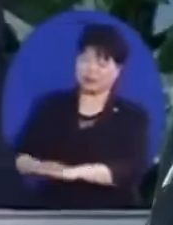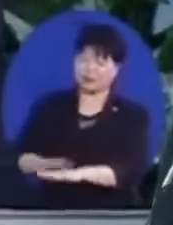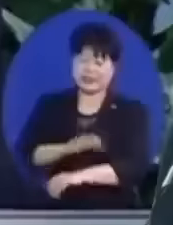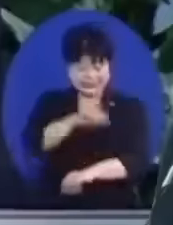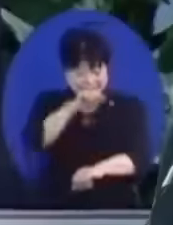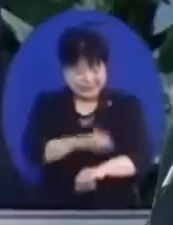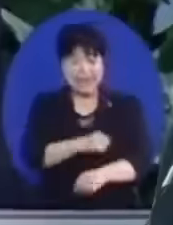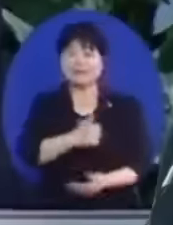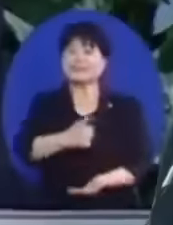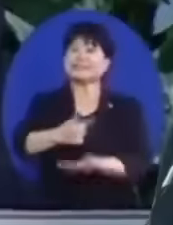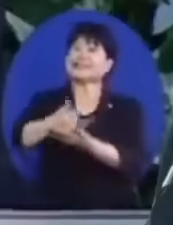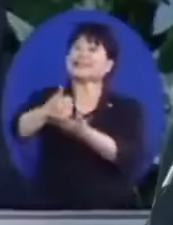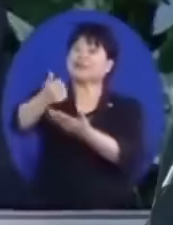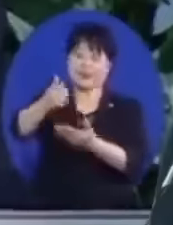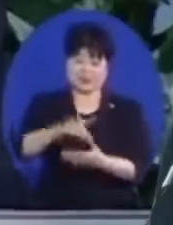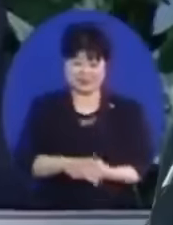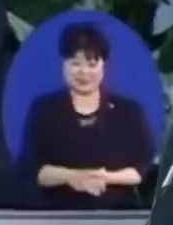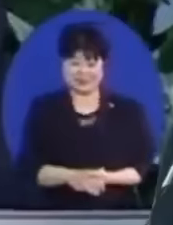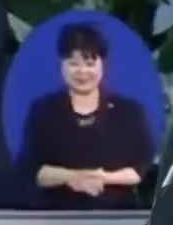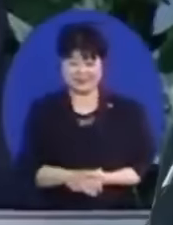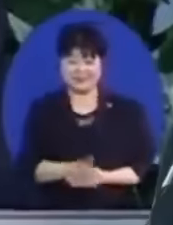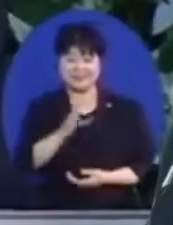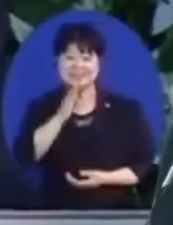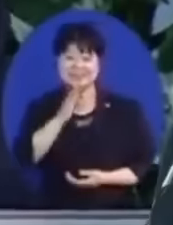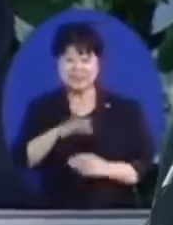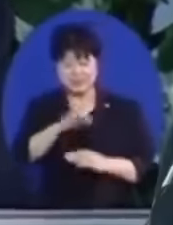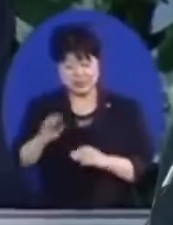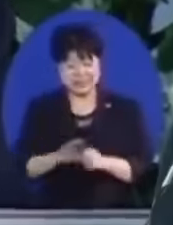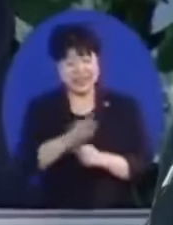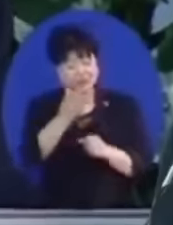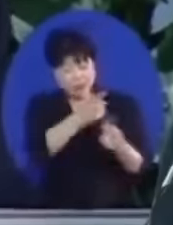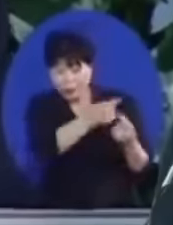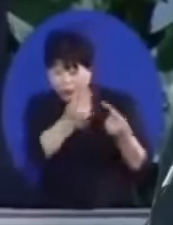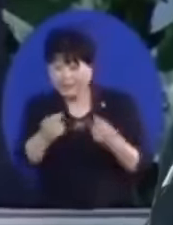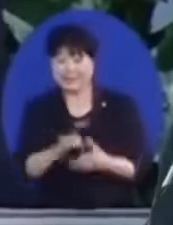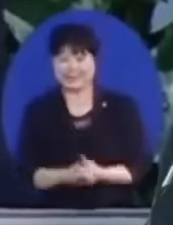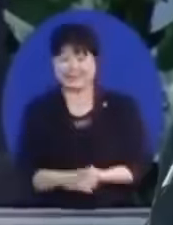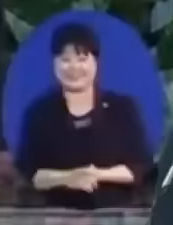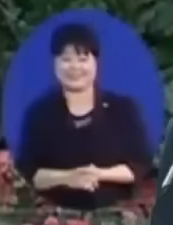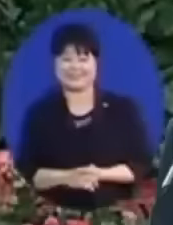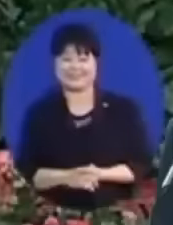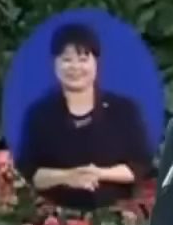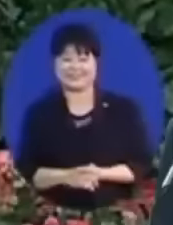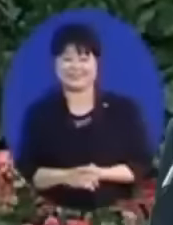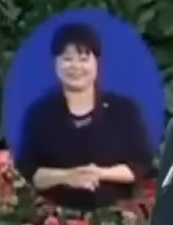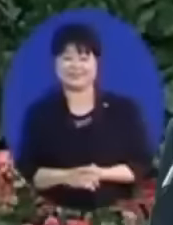것은 칭찬해주고 그것이 우리가 이웃을 사랑하는 것이 되는 것입니다.